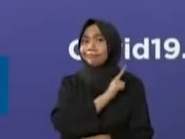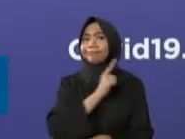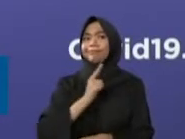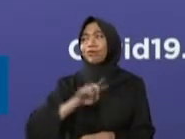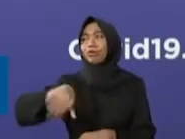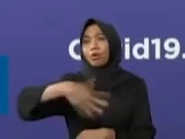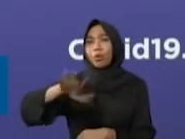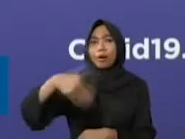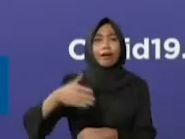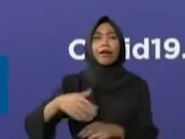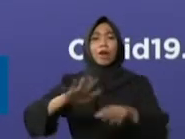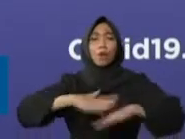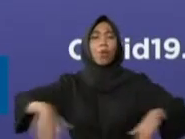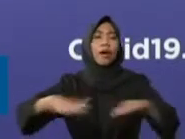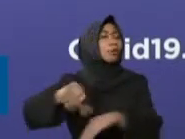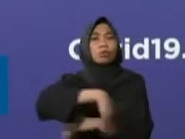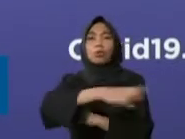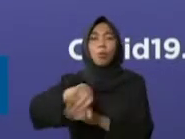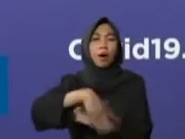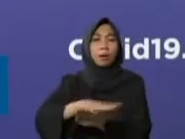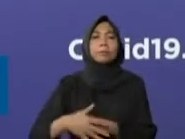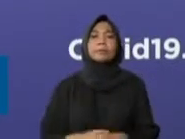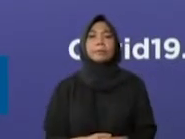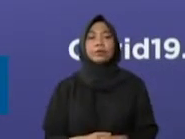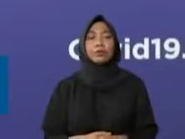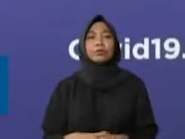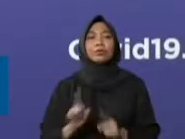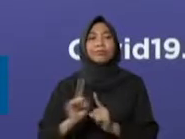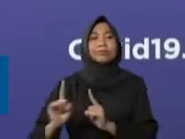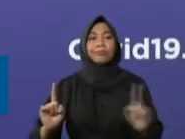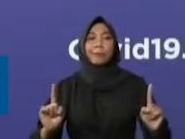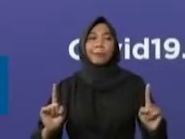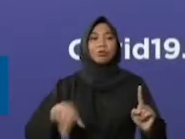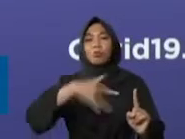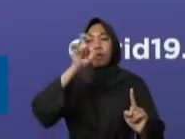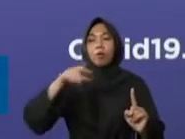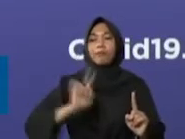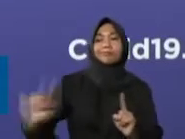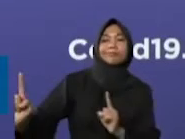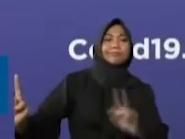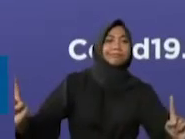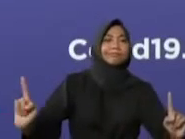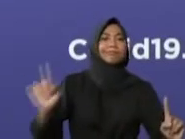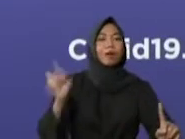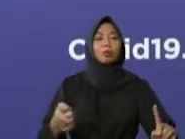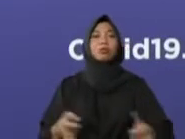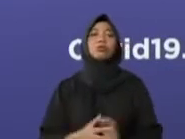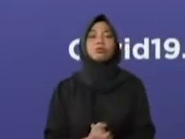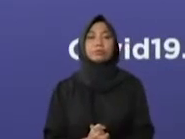lingkungan kita biasakan untuk menjaga jarak dengan siapapun secara fisik